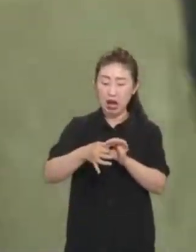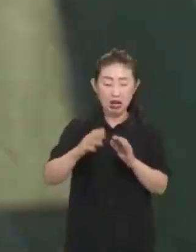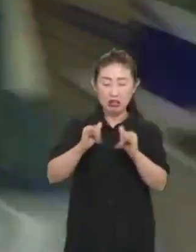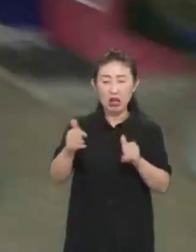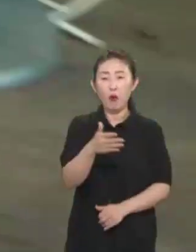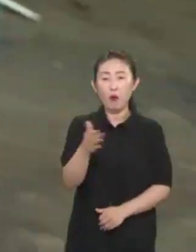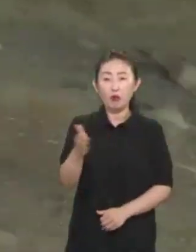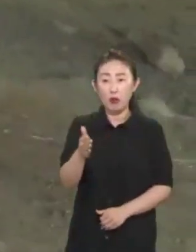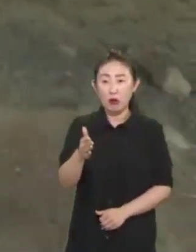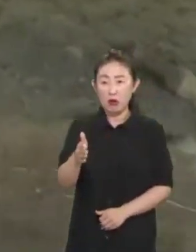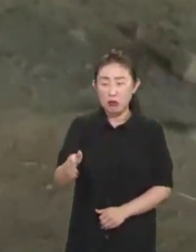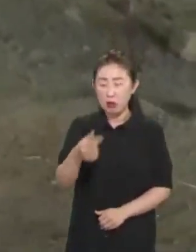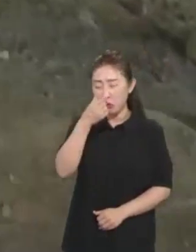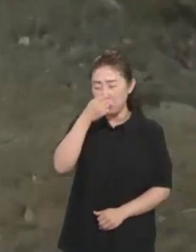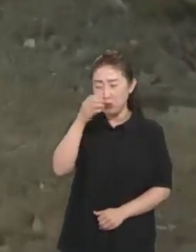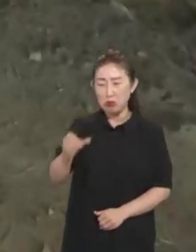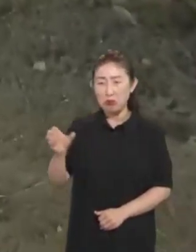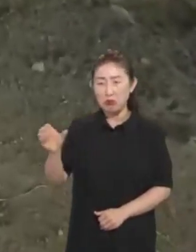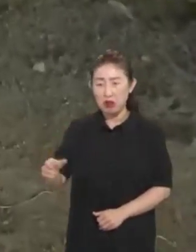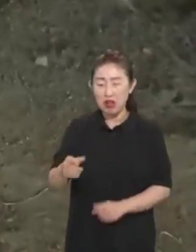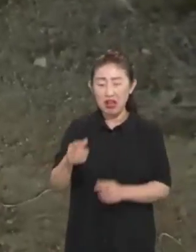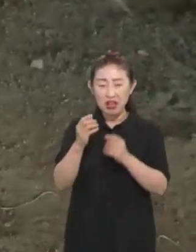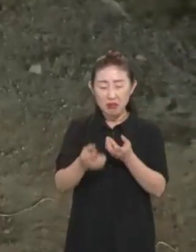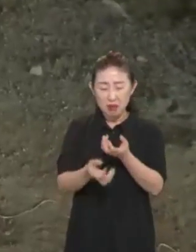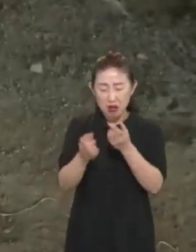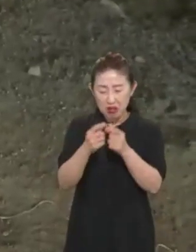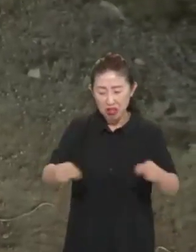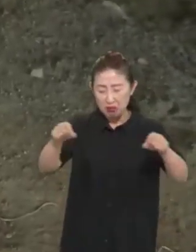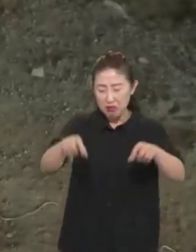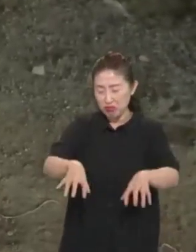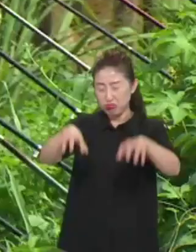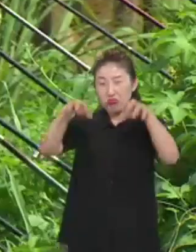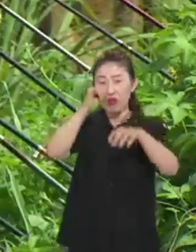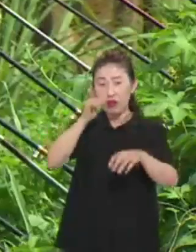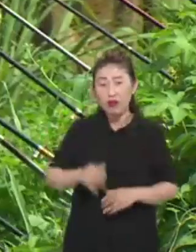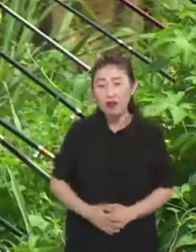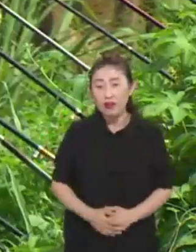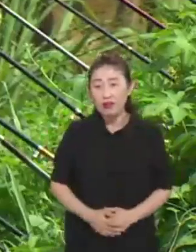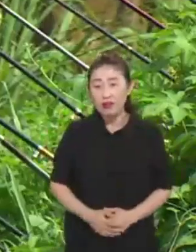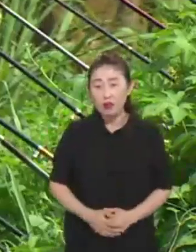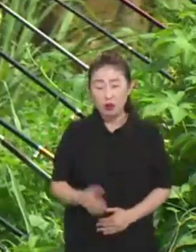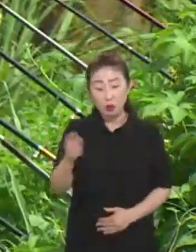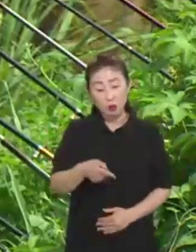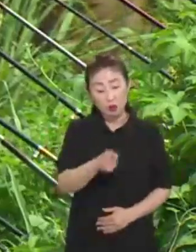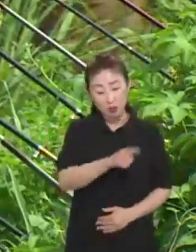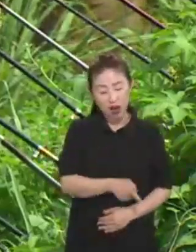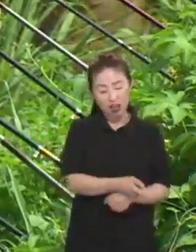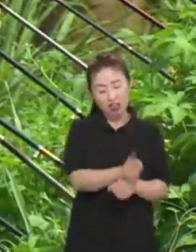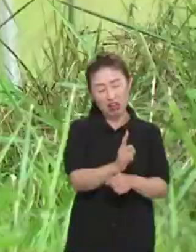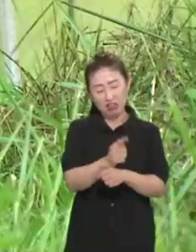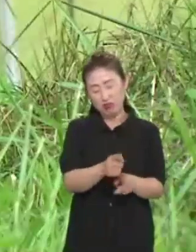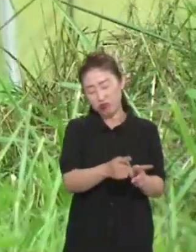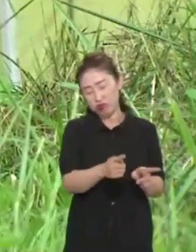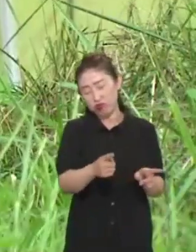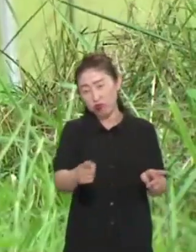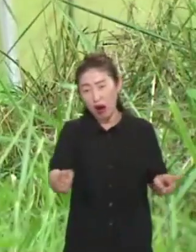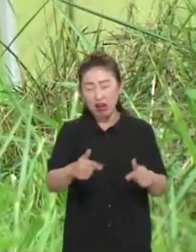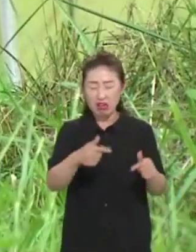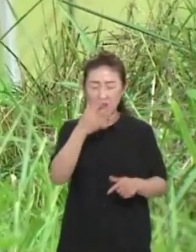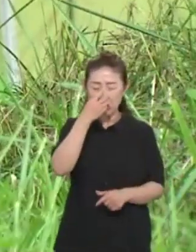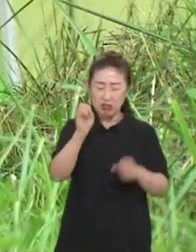없고 주변에는 소주병과 냄비 등 사용하던 짐들이 가득 남아 있습니다. 주변에는 낚싯대부터 취사 장비,